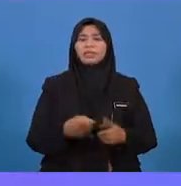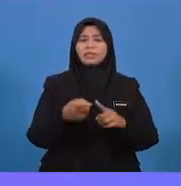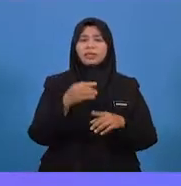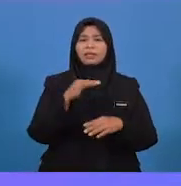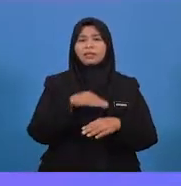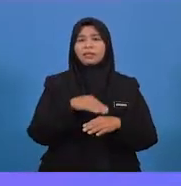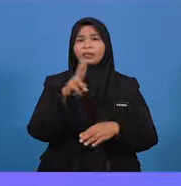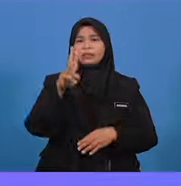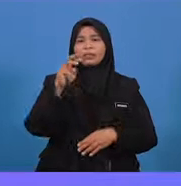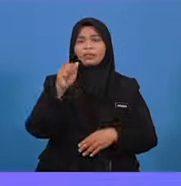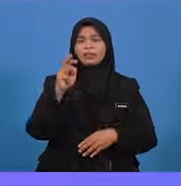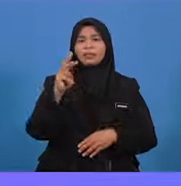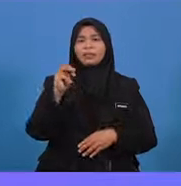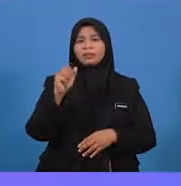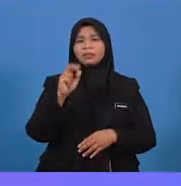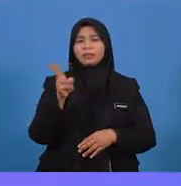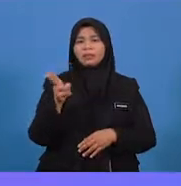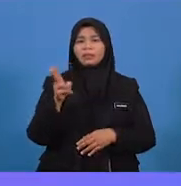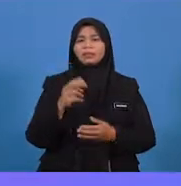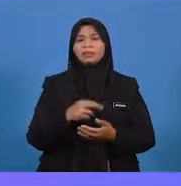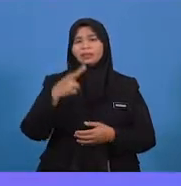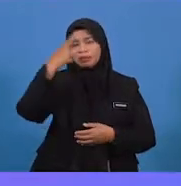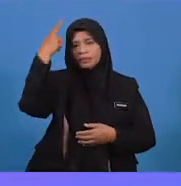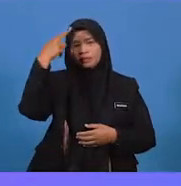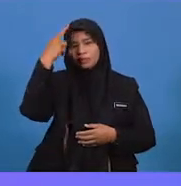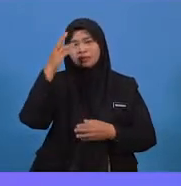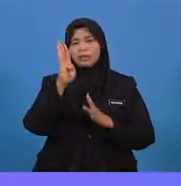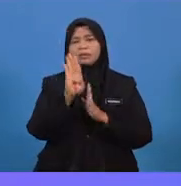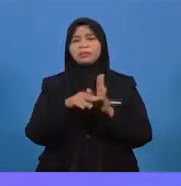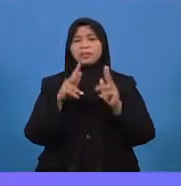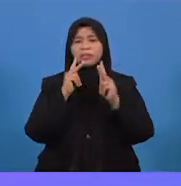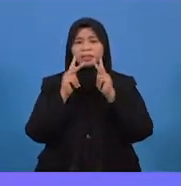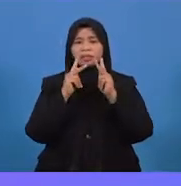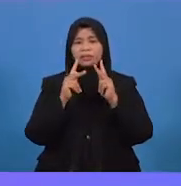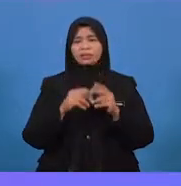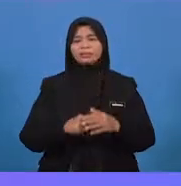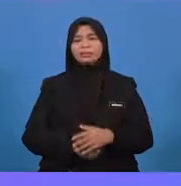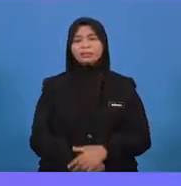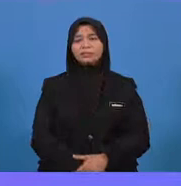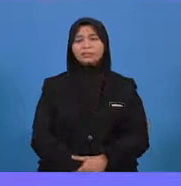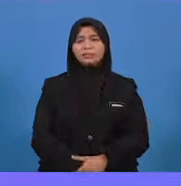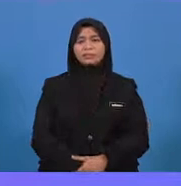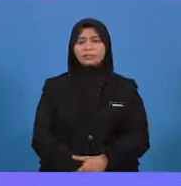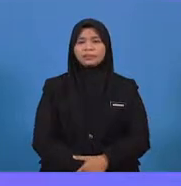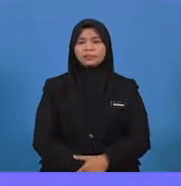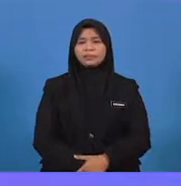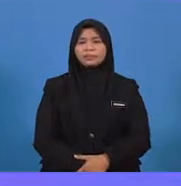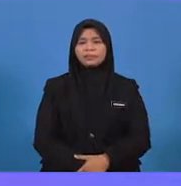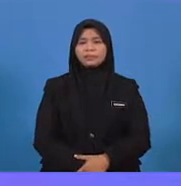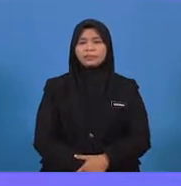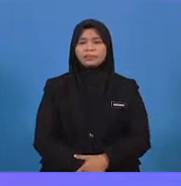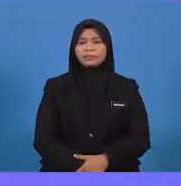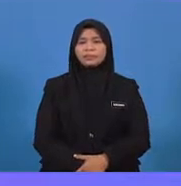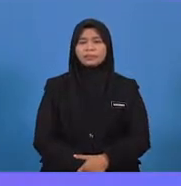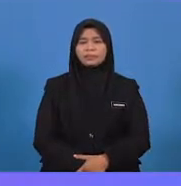Umamah Al-Bahili, Rasulullah sallallahu alaihi wasallam bersabda, Inna Allaha wa